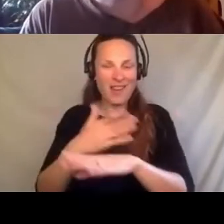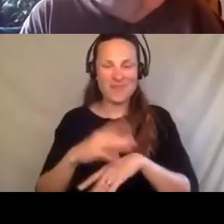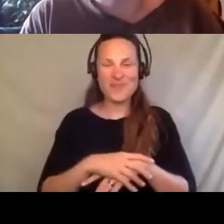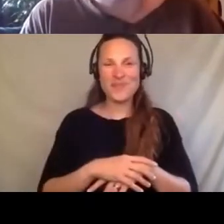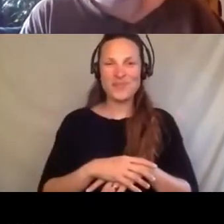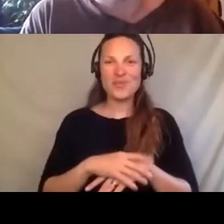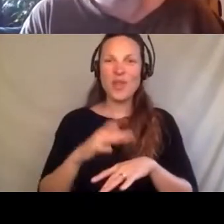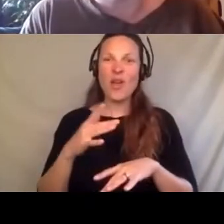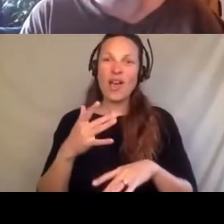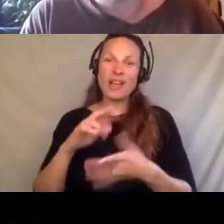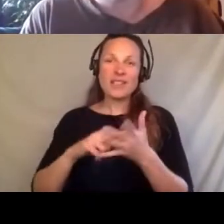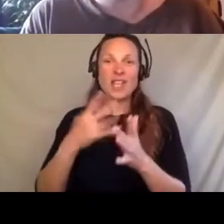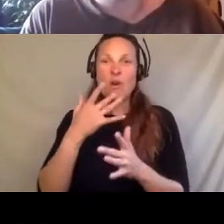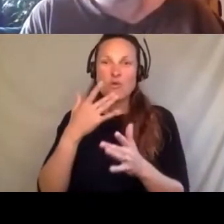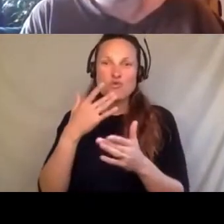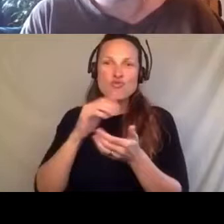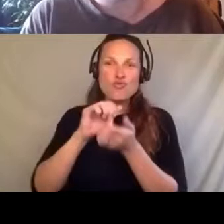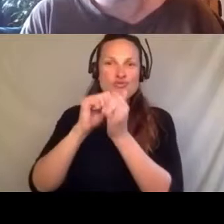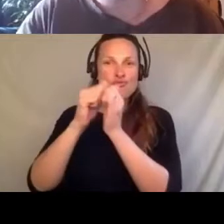Donc,